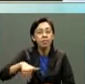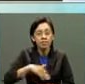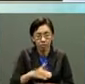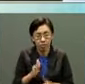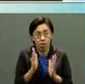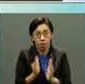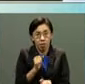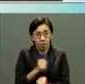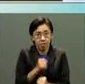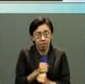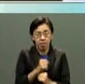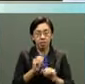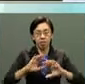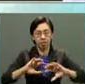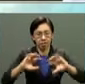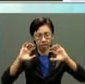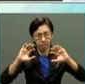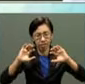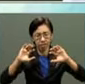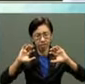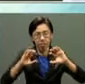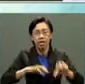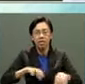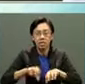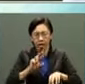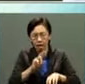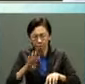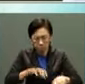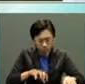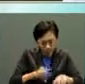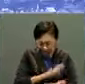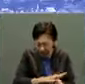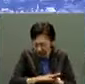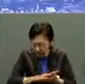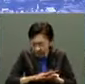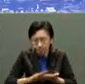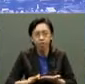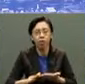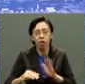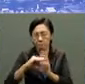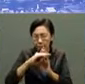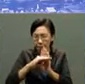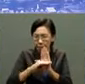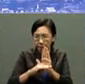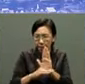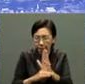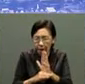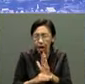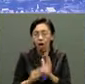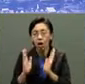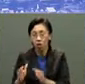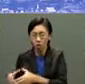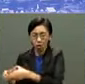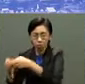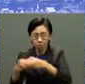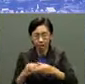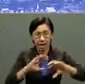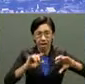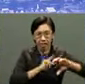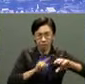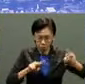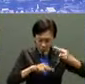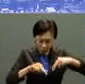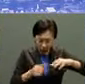หน่วยของงานของรัฐเนี่ยนะครับได้จัดระบบระเบียบในการที่จะมีทั้งสถานที่กักกันของรัฐทั้งหลายที่ดู